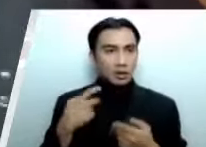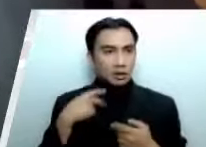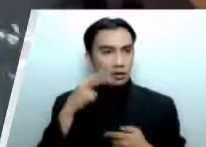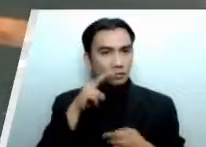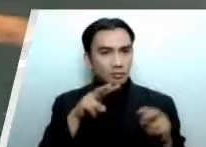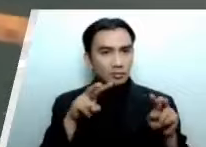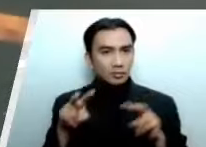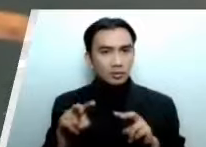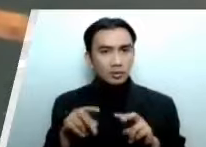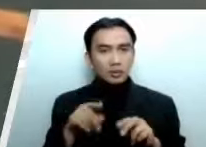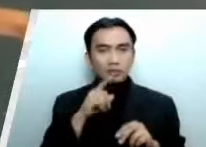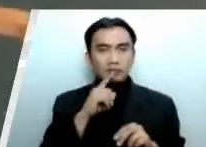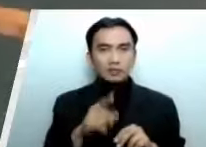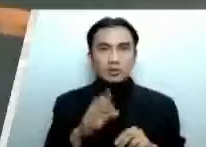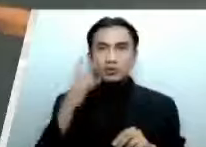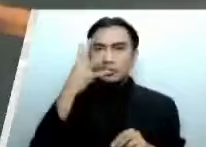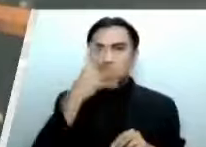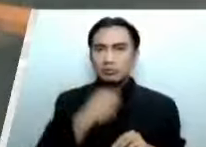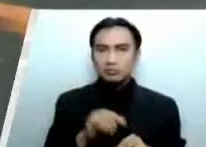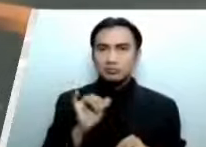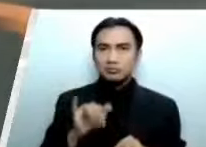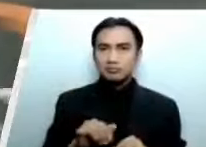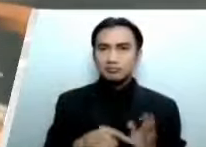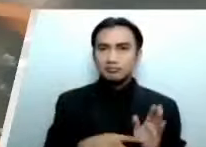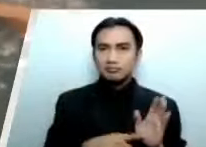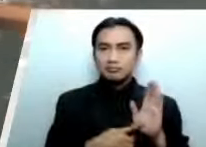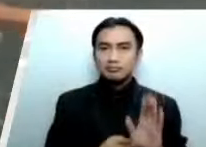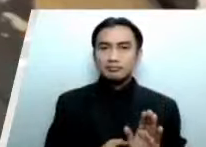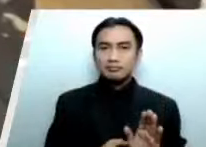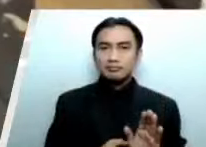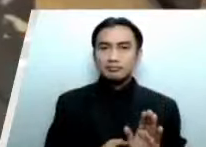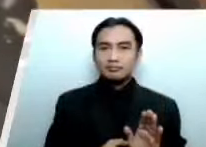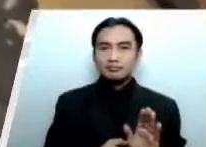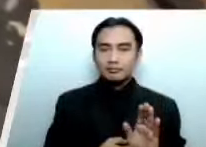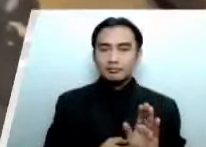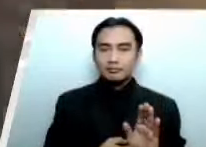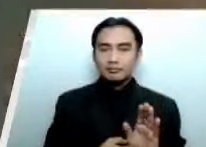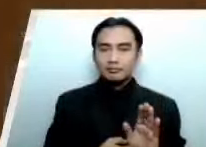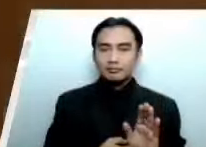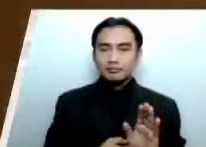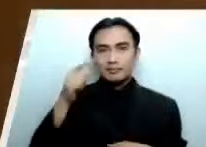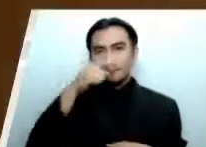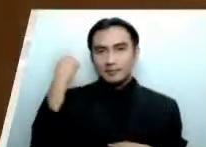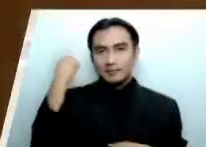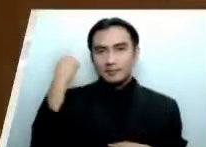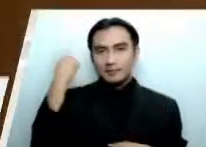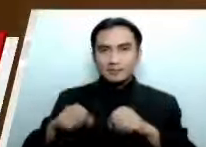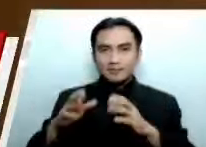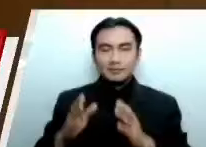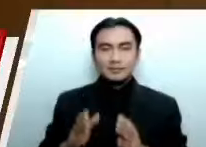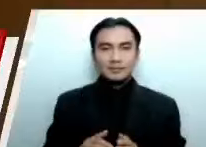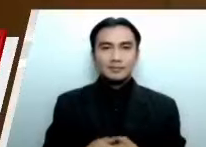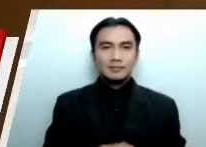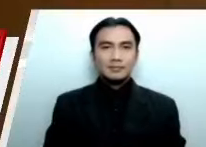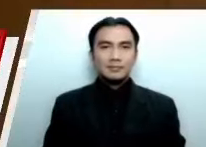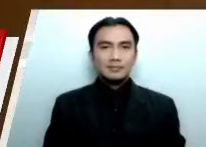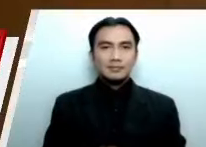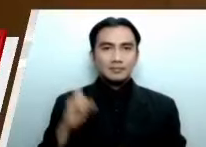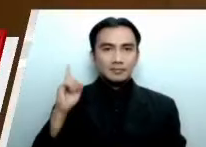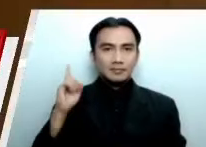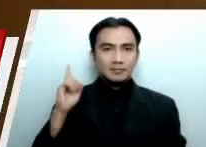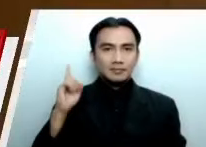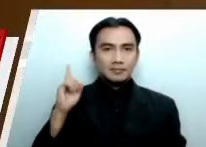fans ang ganda na eksenang yan sa action-packed series na Black Rider. Mga tao ang nagulat, even pamilya